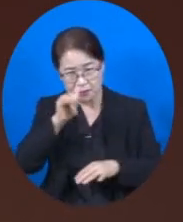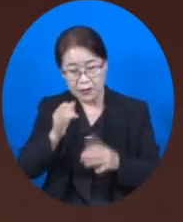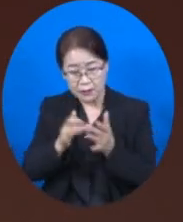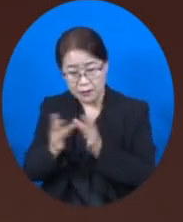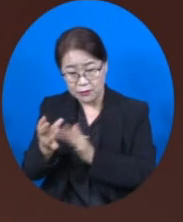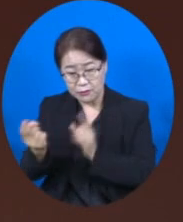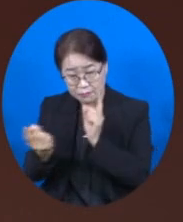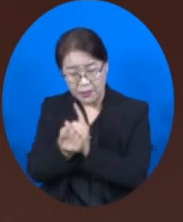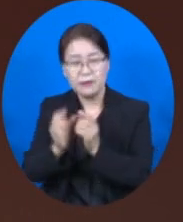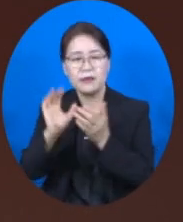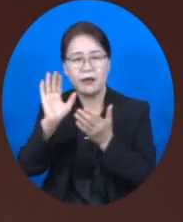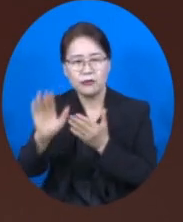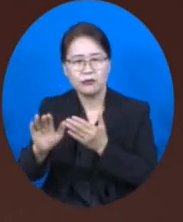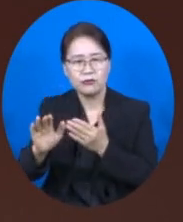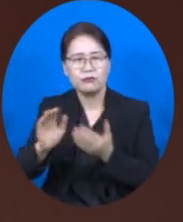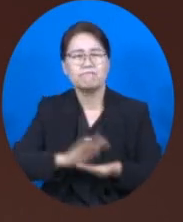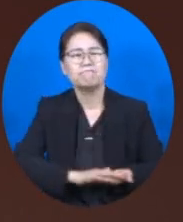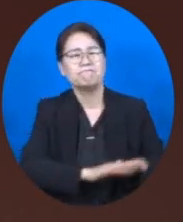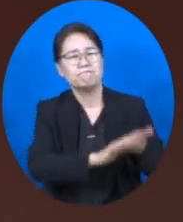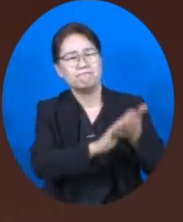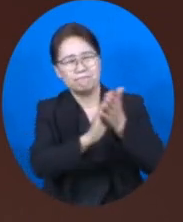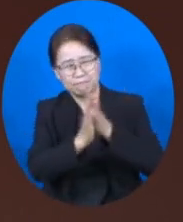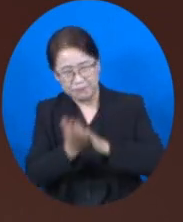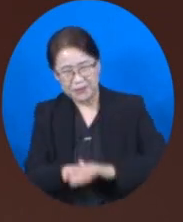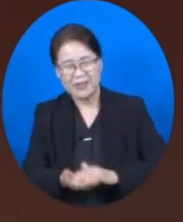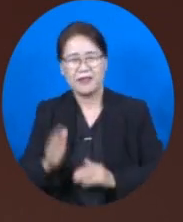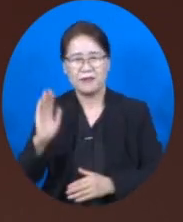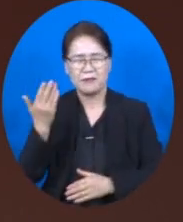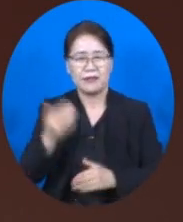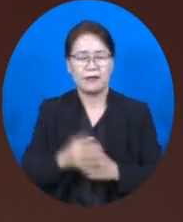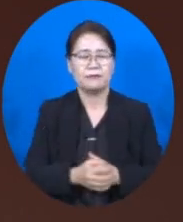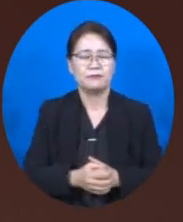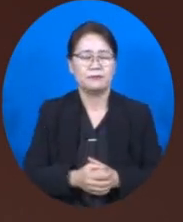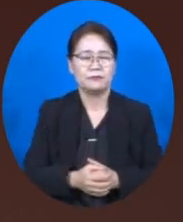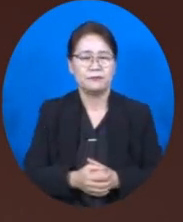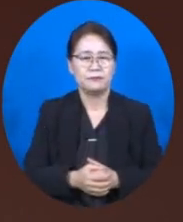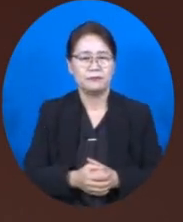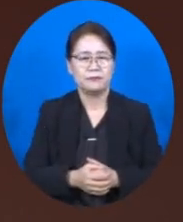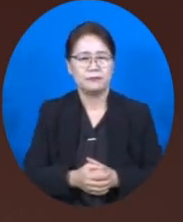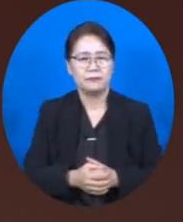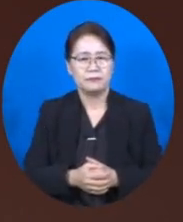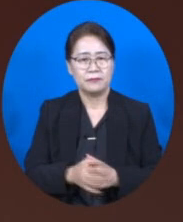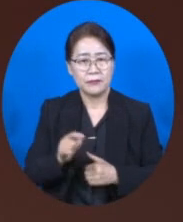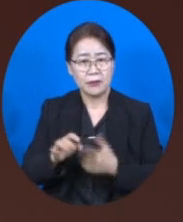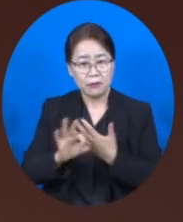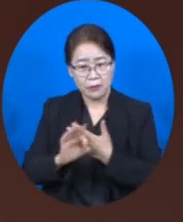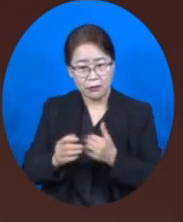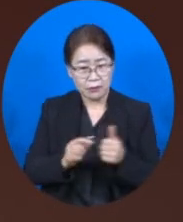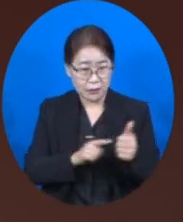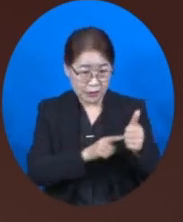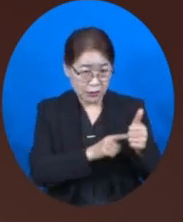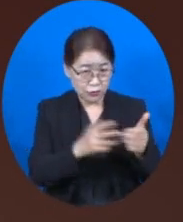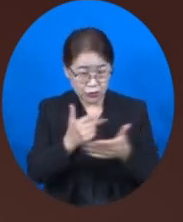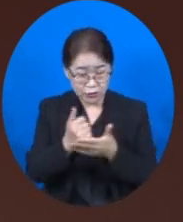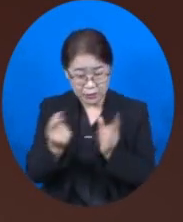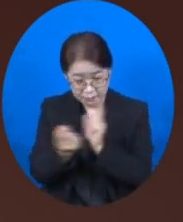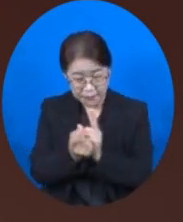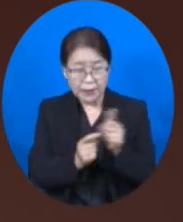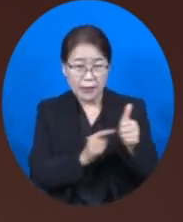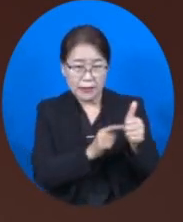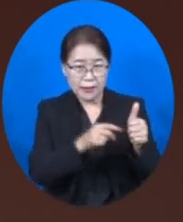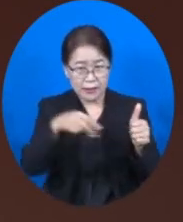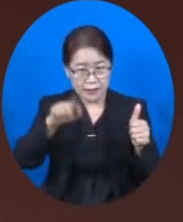만나면 변하게 되어 있습니다 그러면 주님을 만난 삭개오는 어떻게